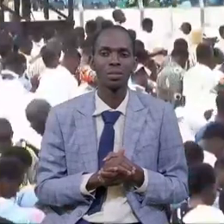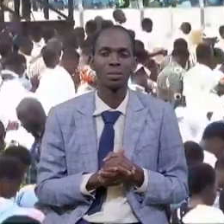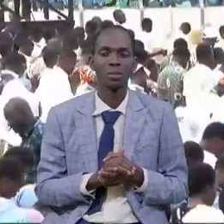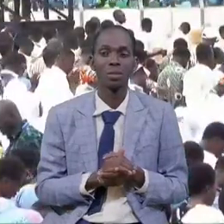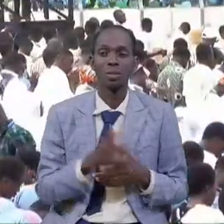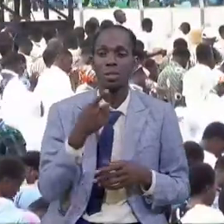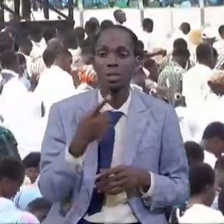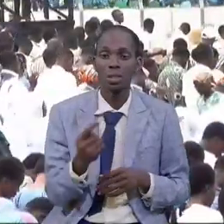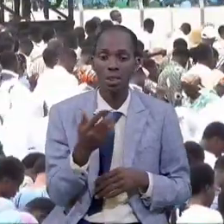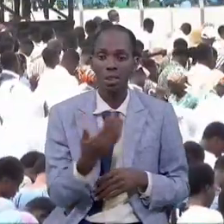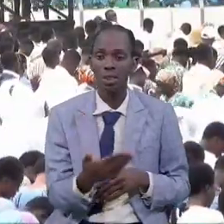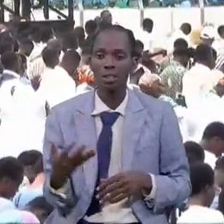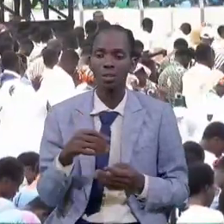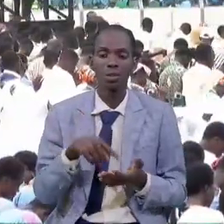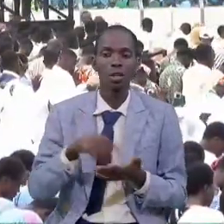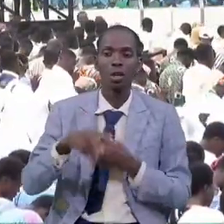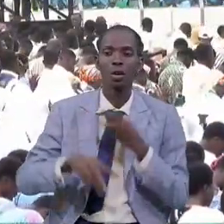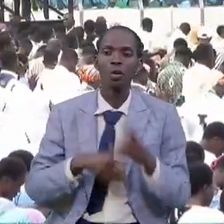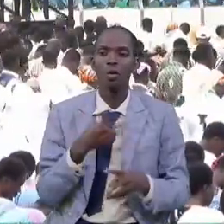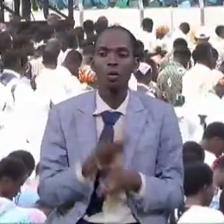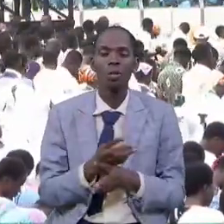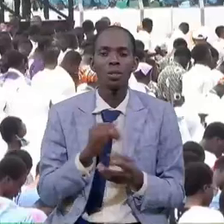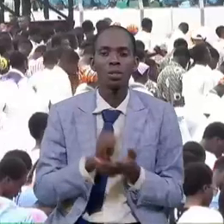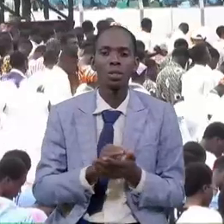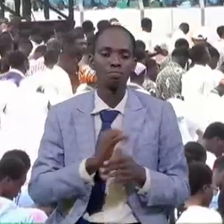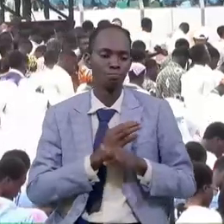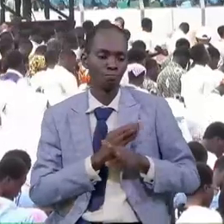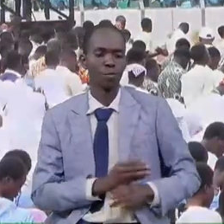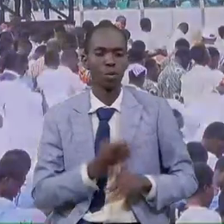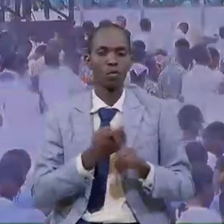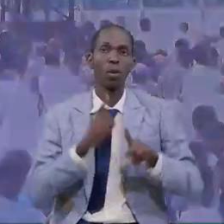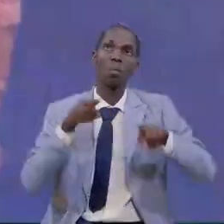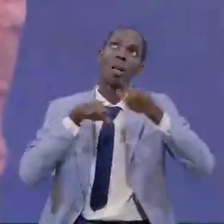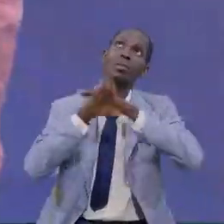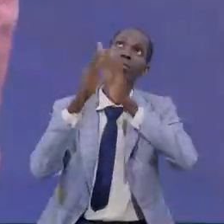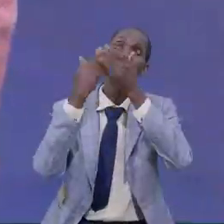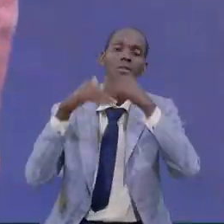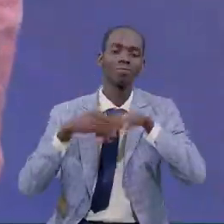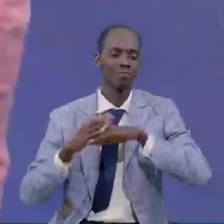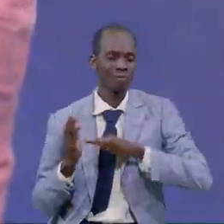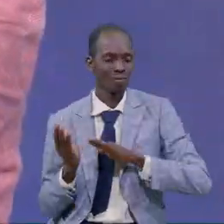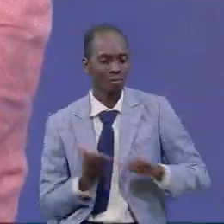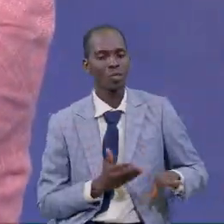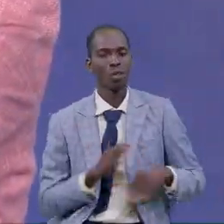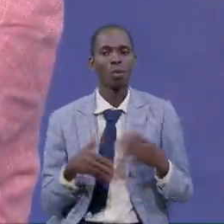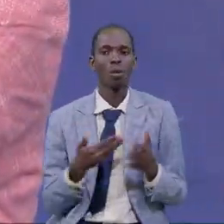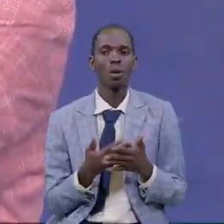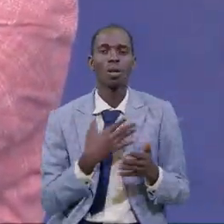les choses de ce monde qui vont t'empêcher d'aller au ciel. Abandonne-les. Seigneur,